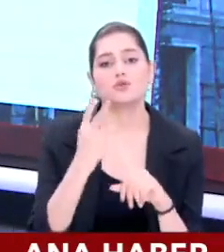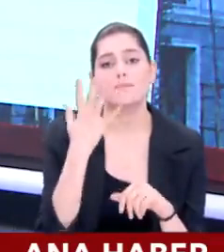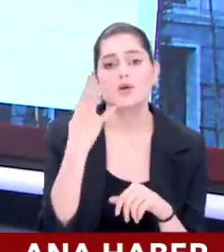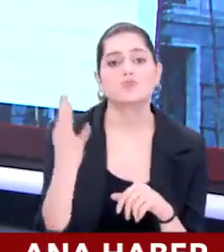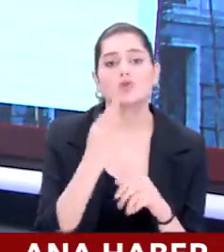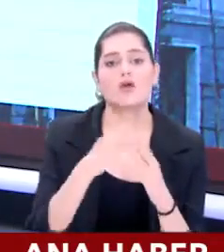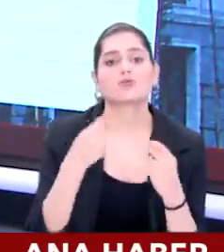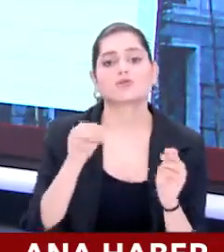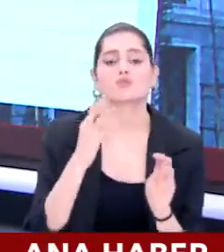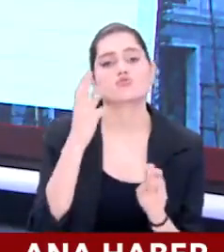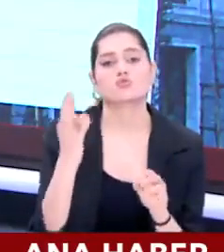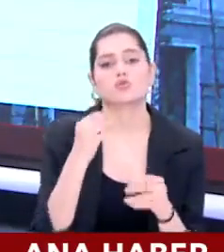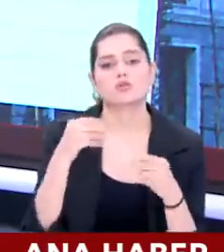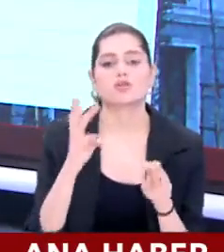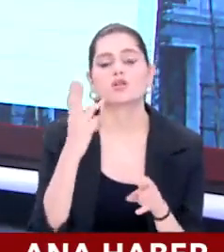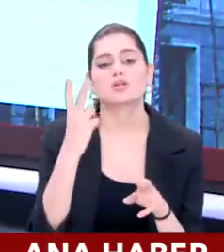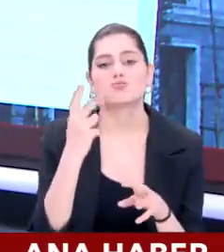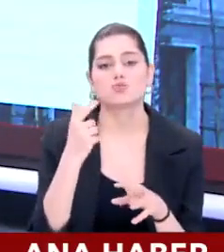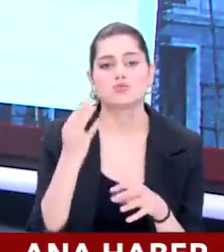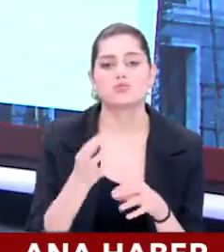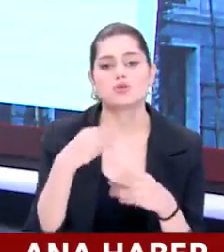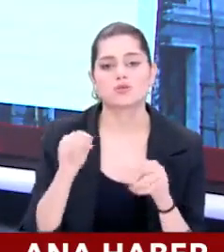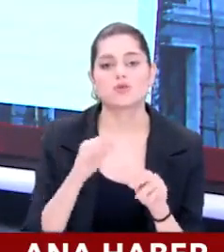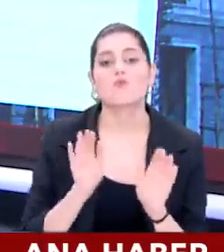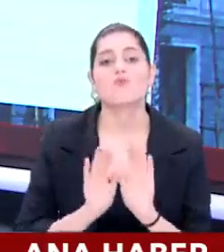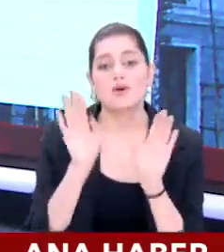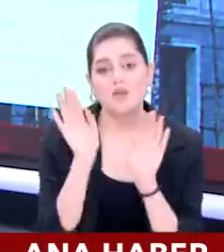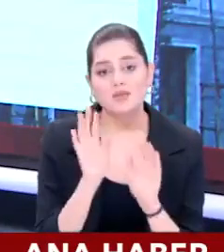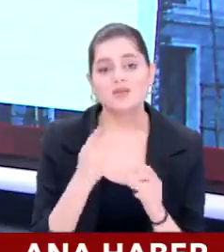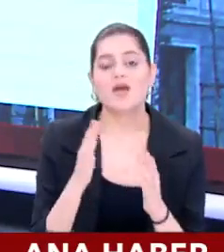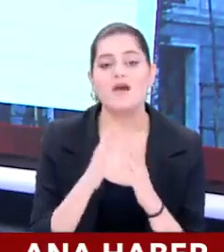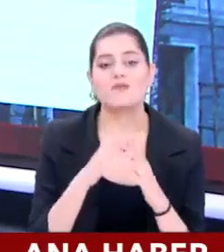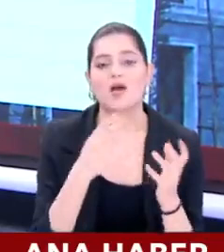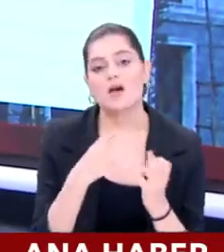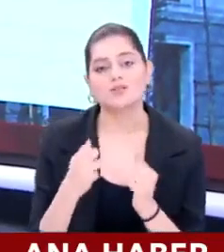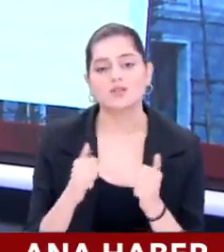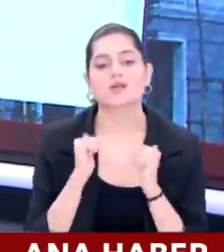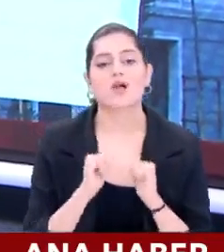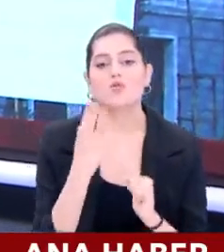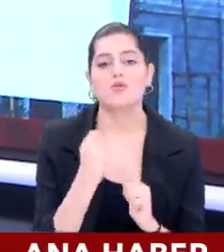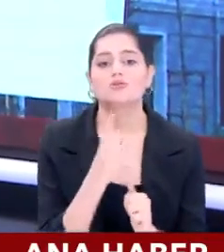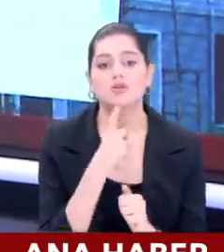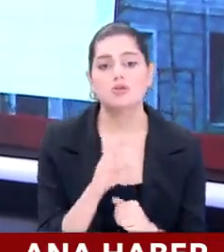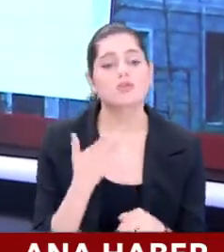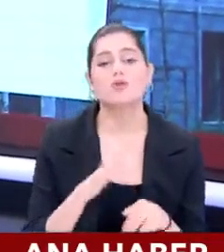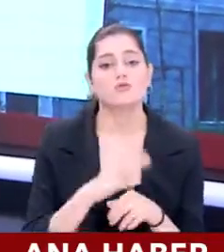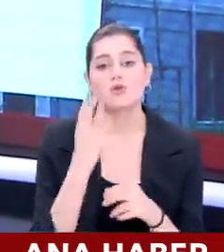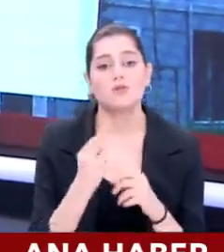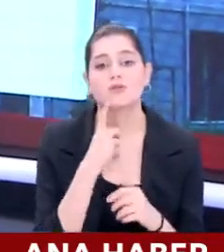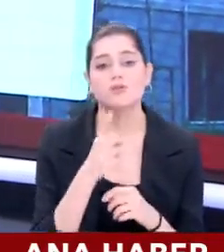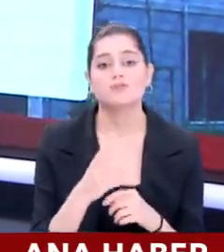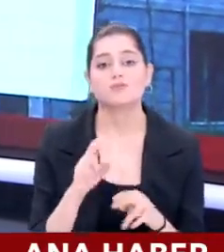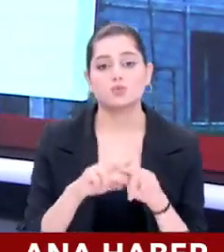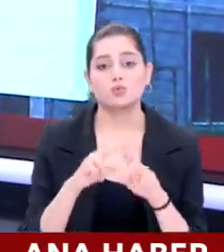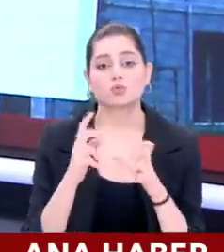milyona satmayacaktı Böylelikle vatandaş Hiç olmazsa Bu nasıl olabilir ancak